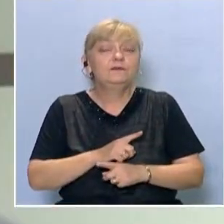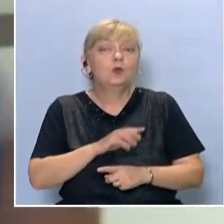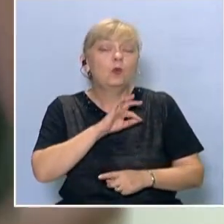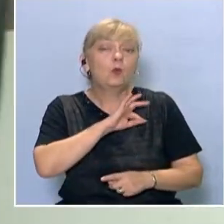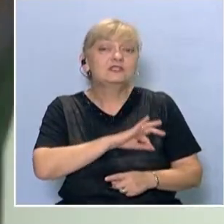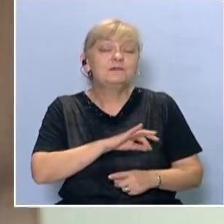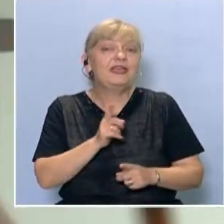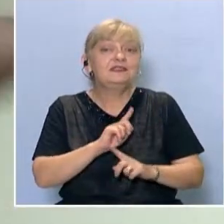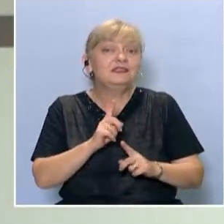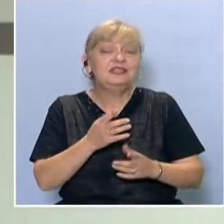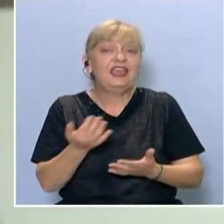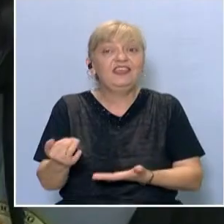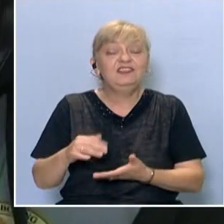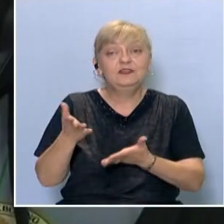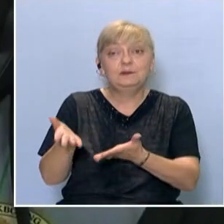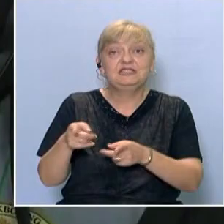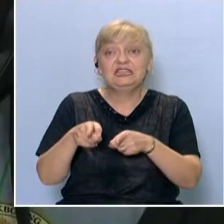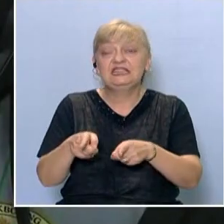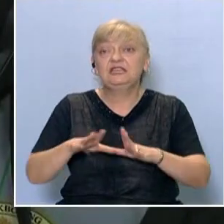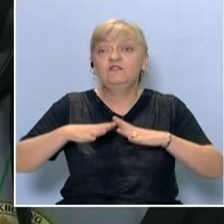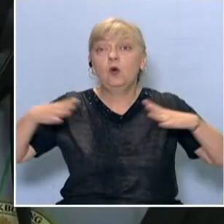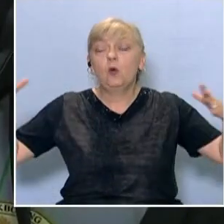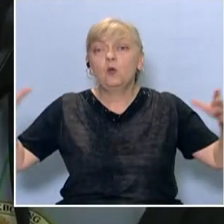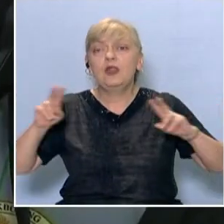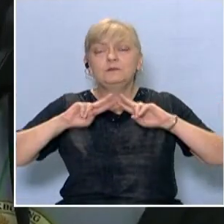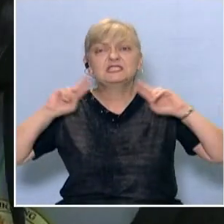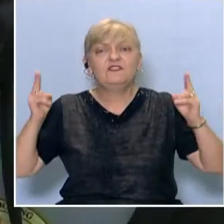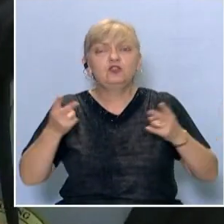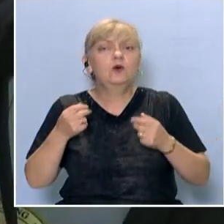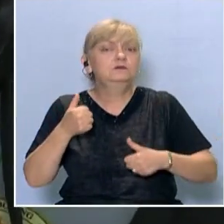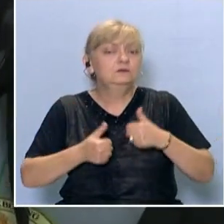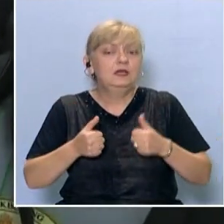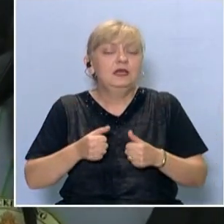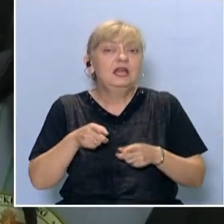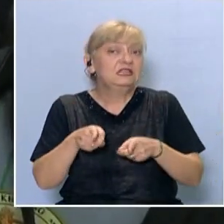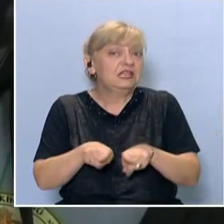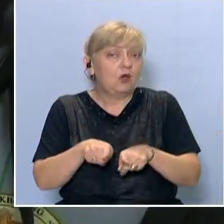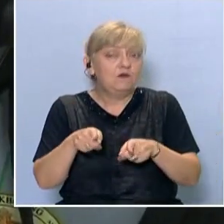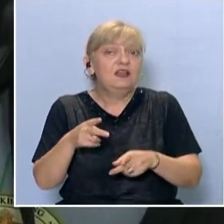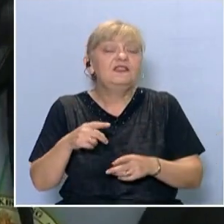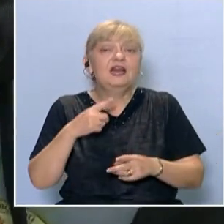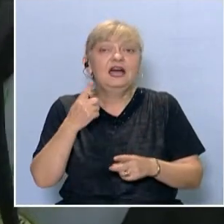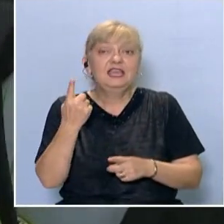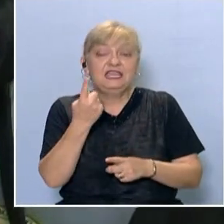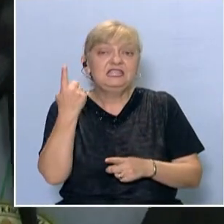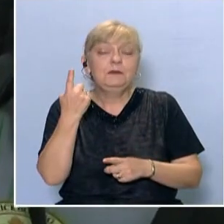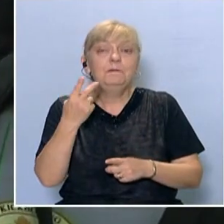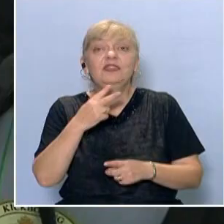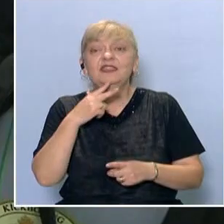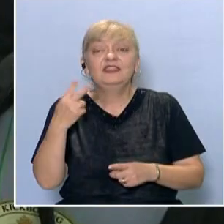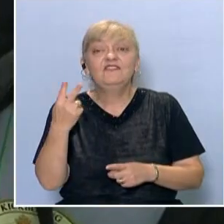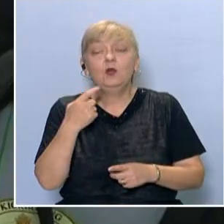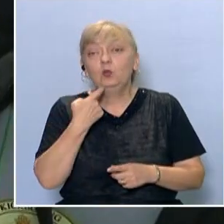успехите отбягват на такива големи форуми. Говорим, защото това сега първо световно първенство е веднъж на всеки 2 години. И трябва да има доза късмет,